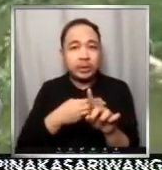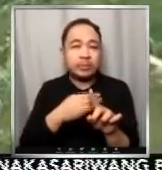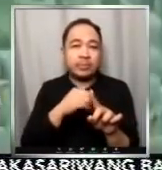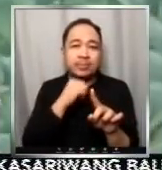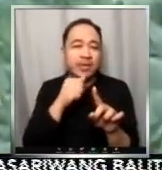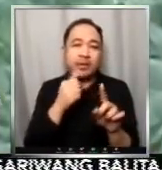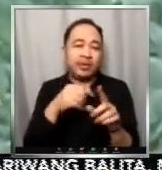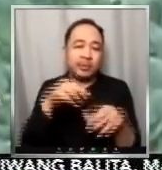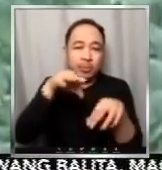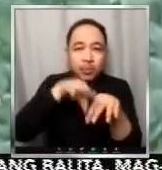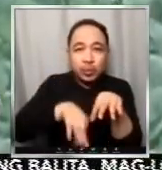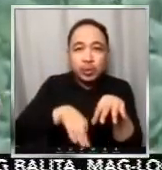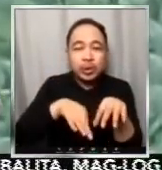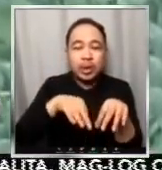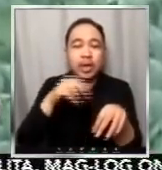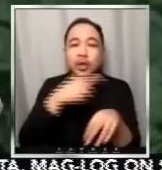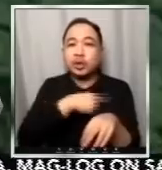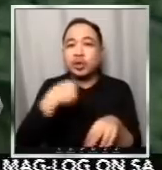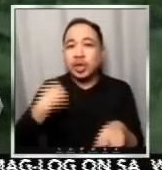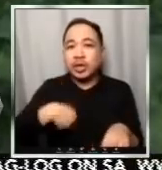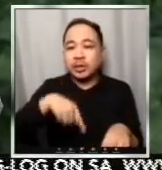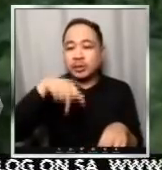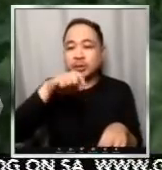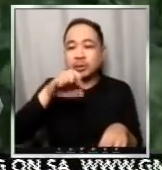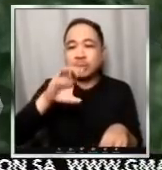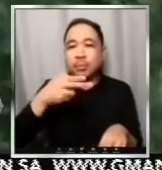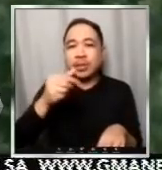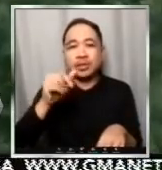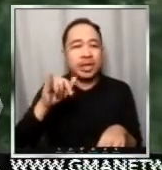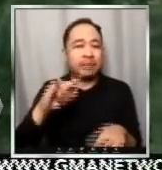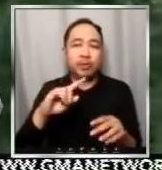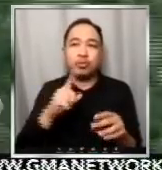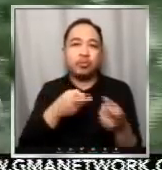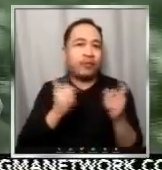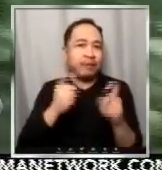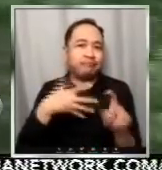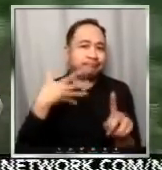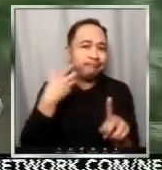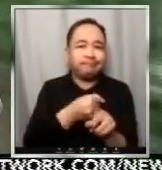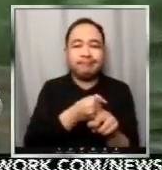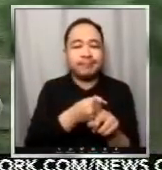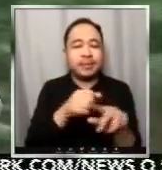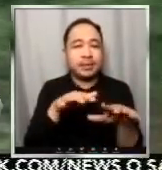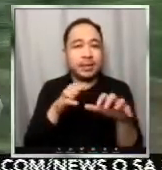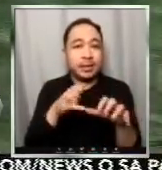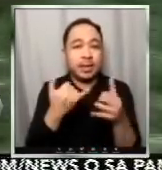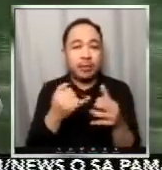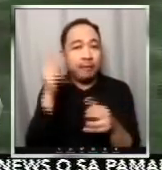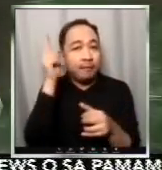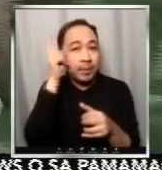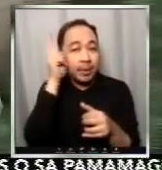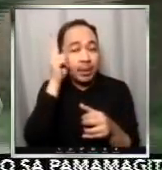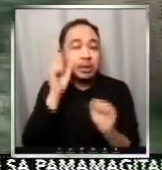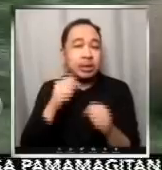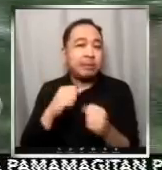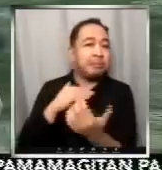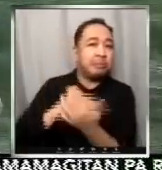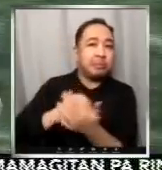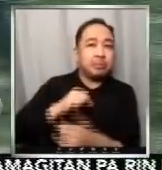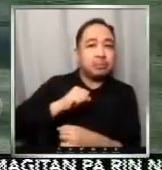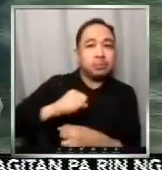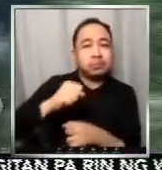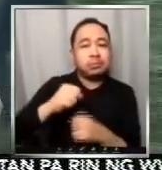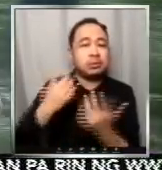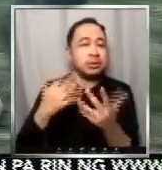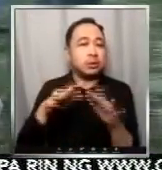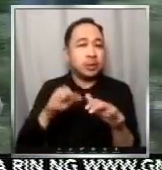o wumbok na pangunahing tinatamaan ng andap. Kaya naman mga gulay na andap resistant o di tinatabla ng andap ang pansamantalang itatanim